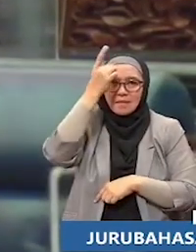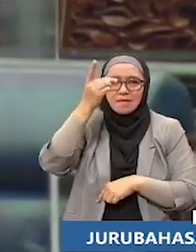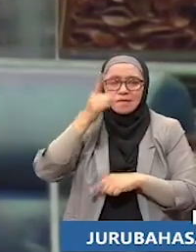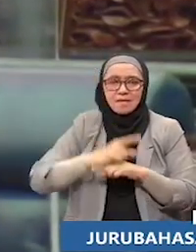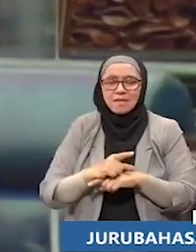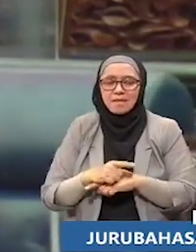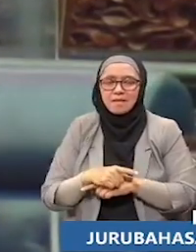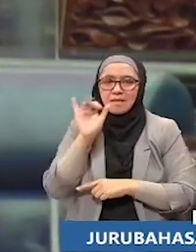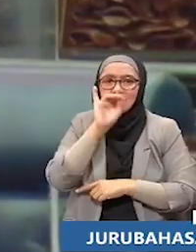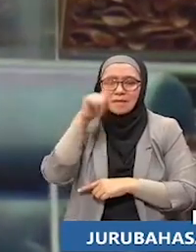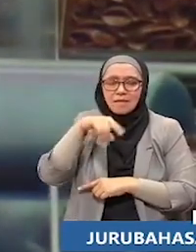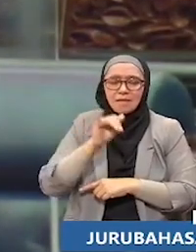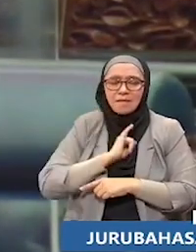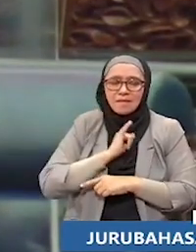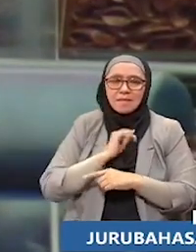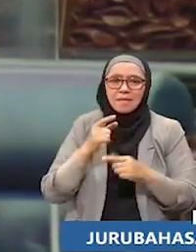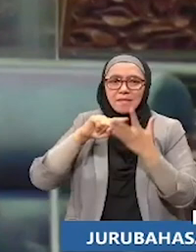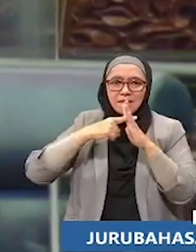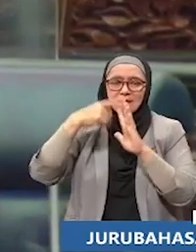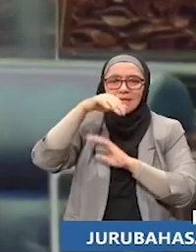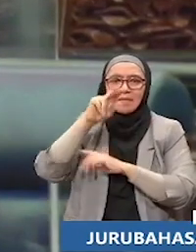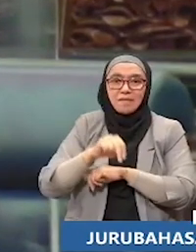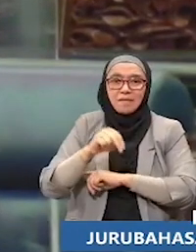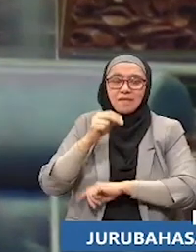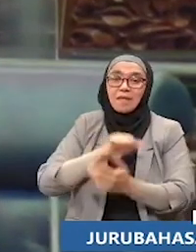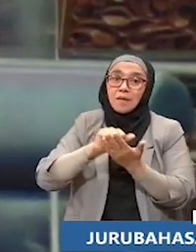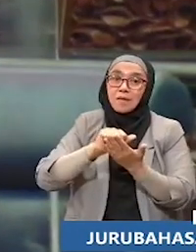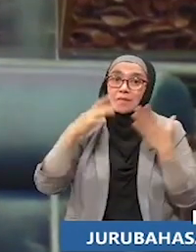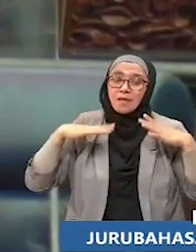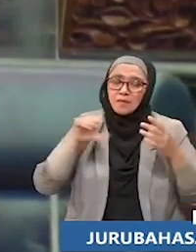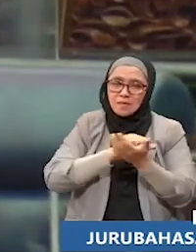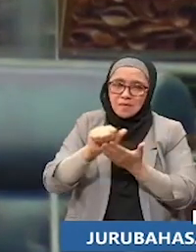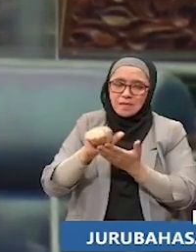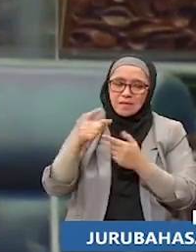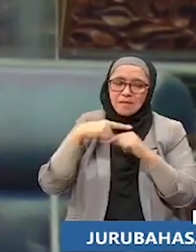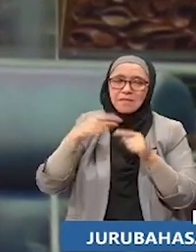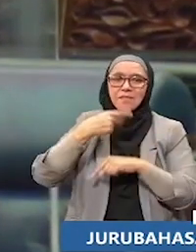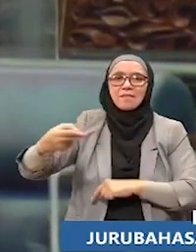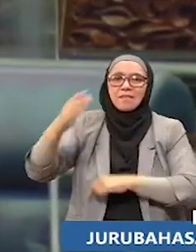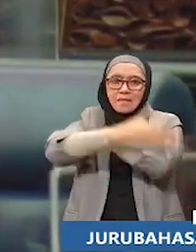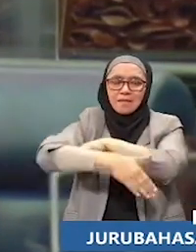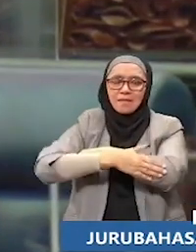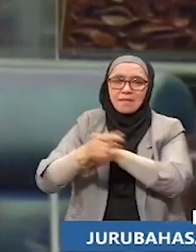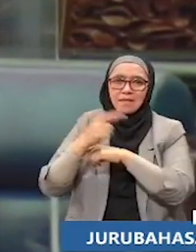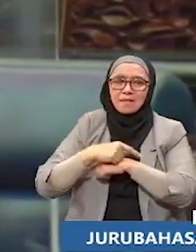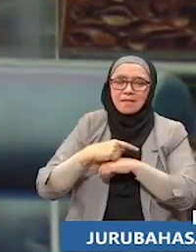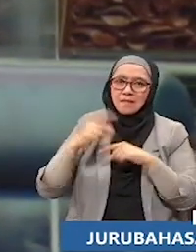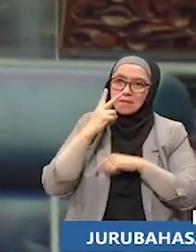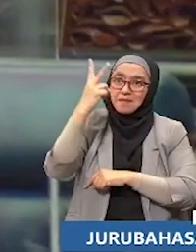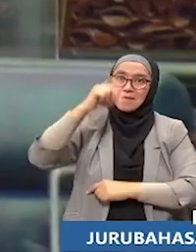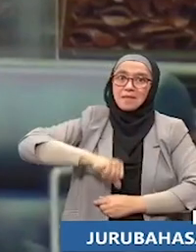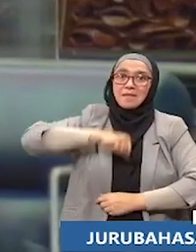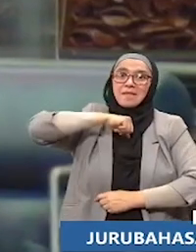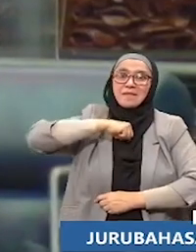pantun. Baju batik khazanah negara, serlah megah di mata dunia. Batik di